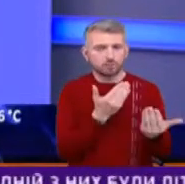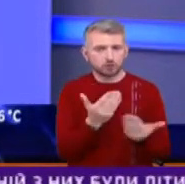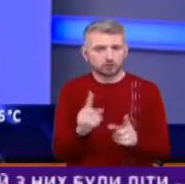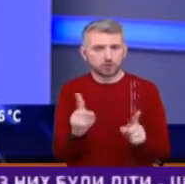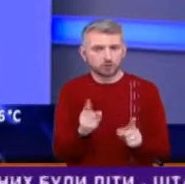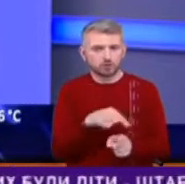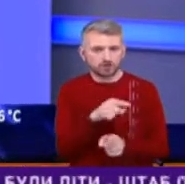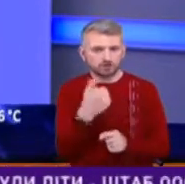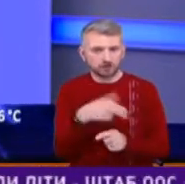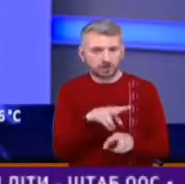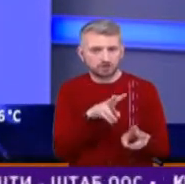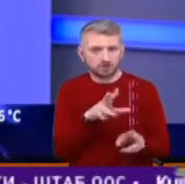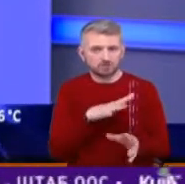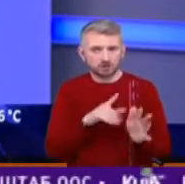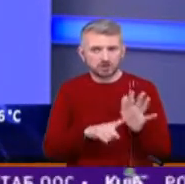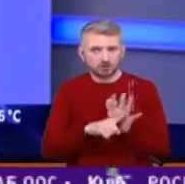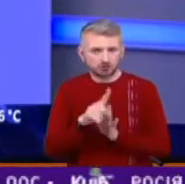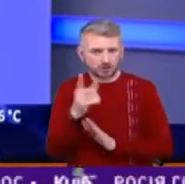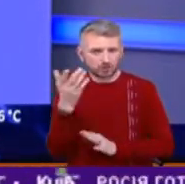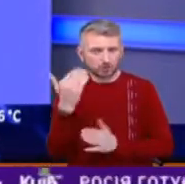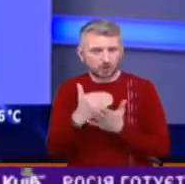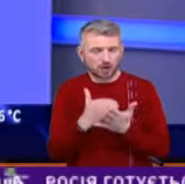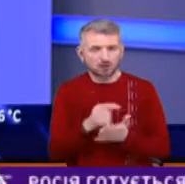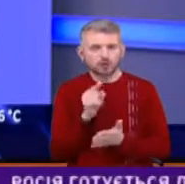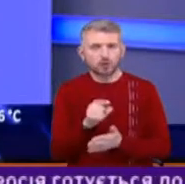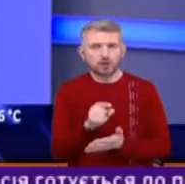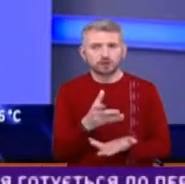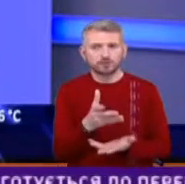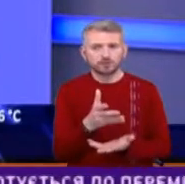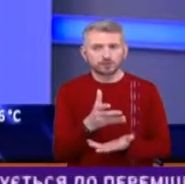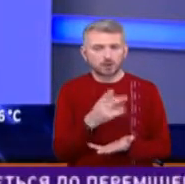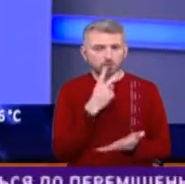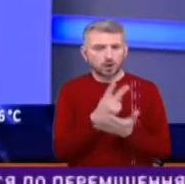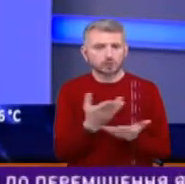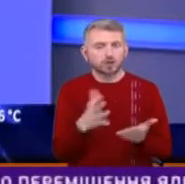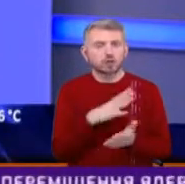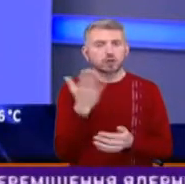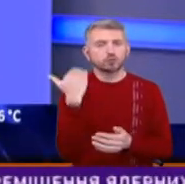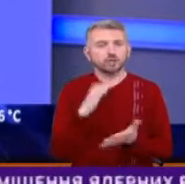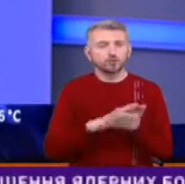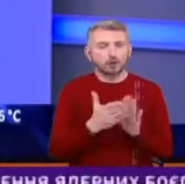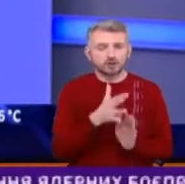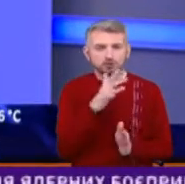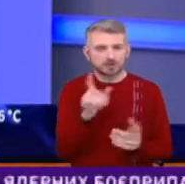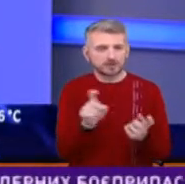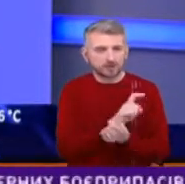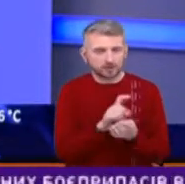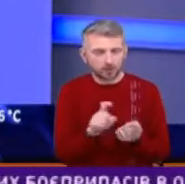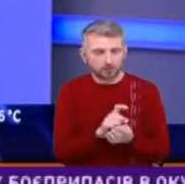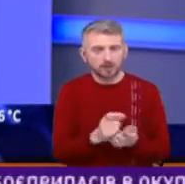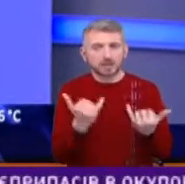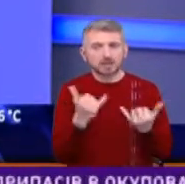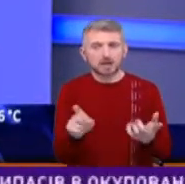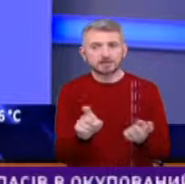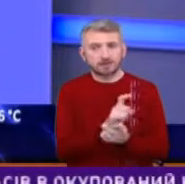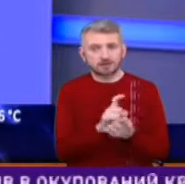ви вже цитували, на початку програми, воно саме показує, яка була тоді ситуація під час скандалу. Зараз